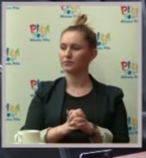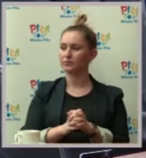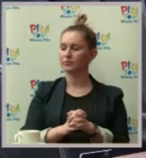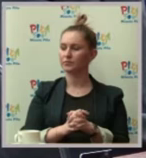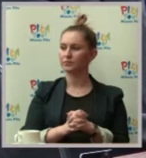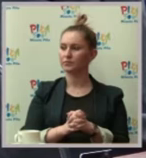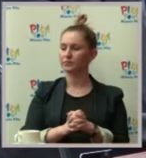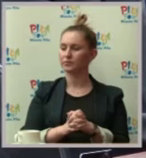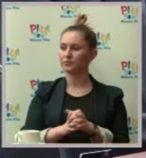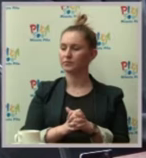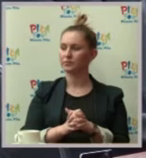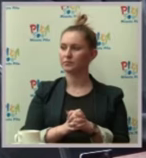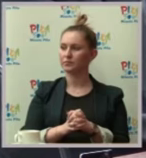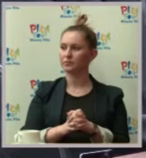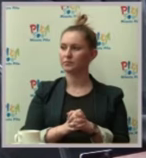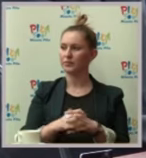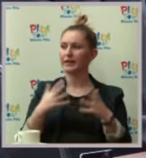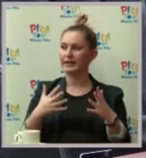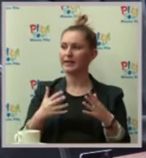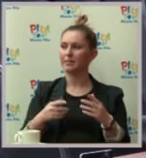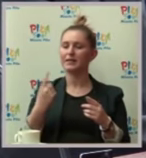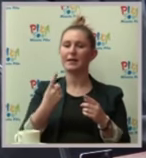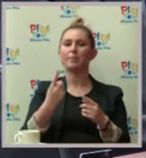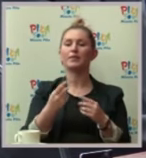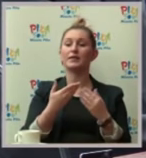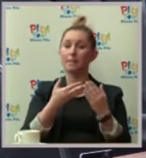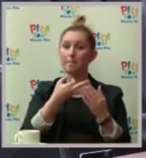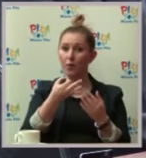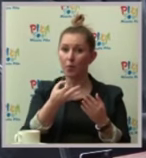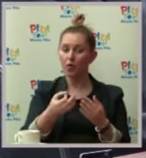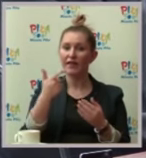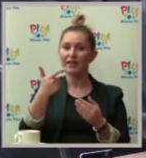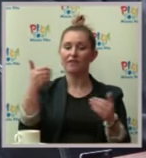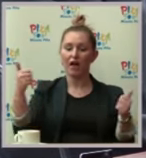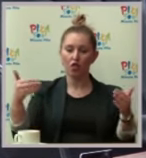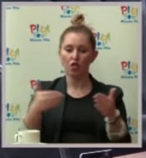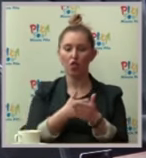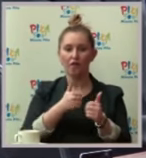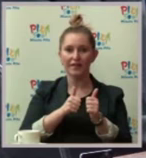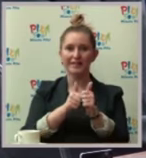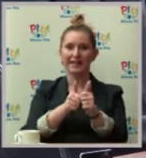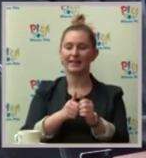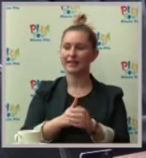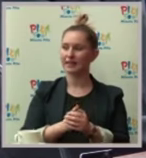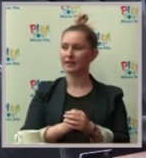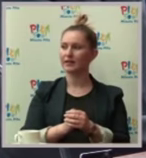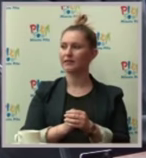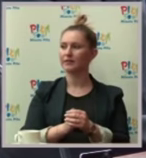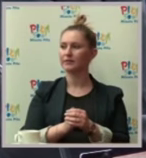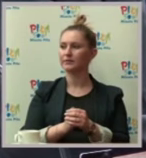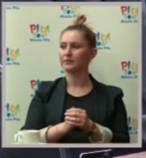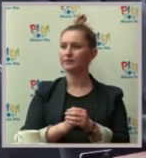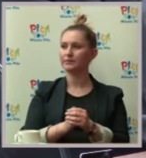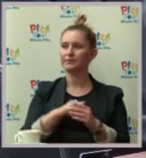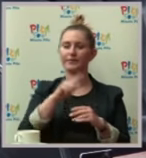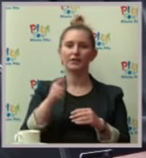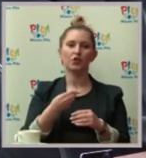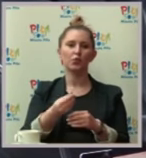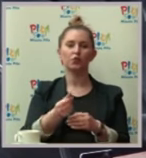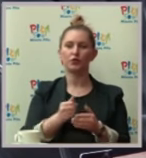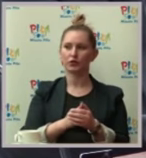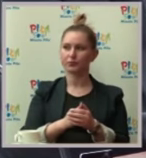proponujemy państwu dwa nowe zadania związane z termomodernizacją budynków. I w tym przypadku